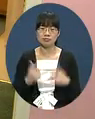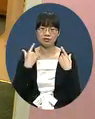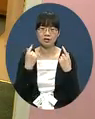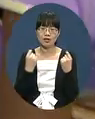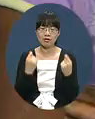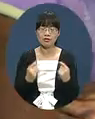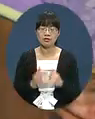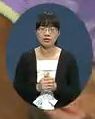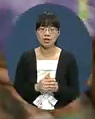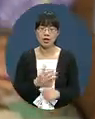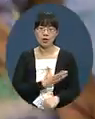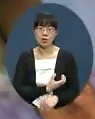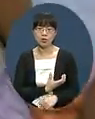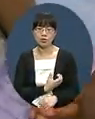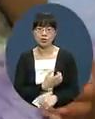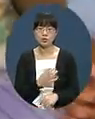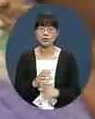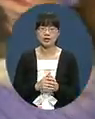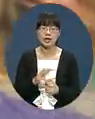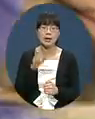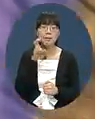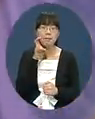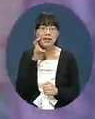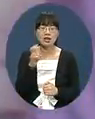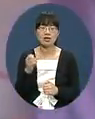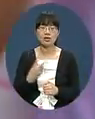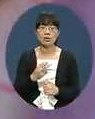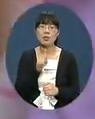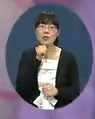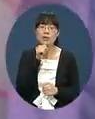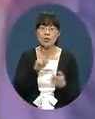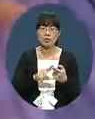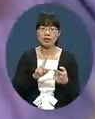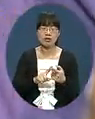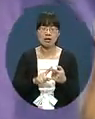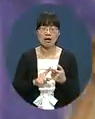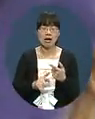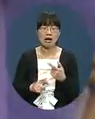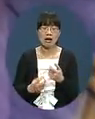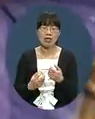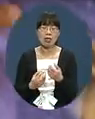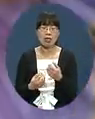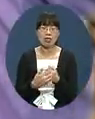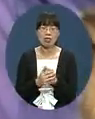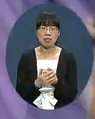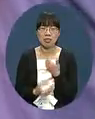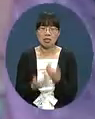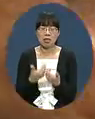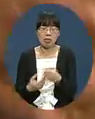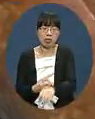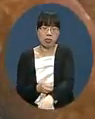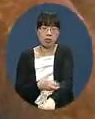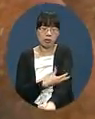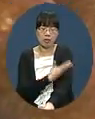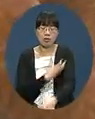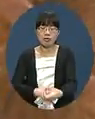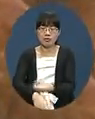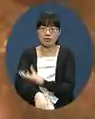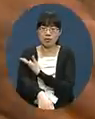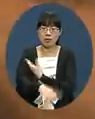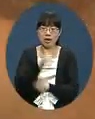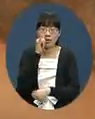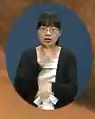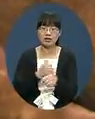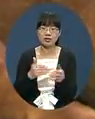여전히 우유, 밀, 콩에 대해 알레르기 반응을 보이고 있고 그 즈음 시작된 아토피 피부염